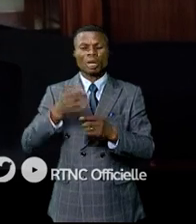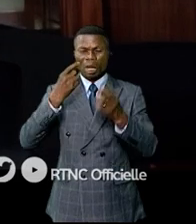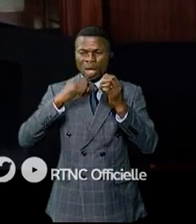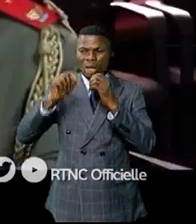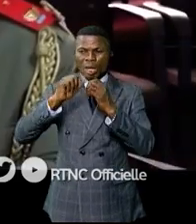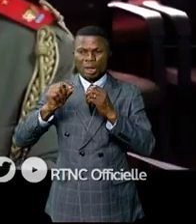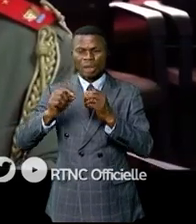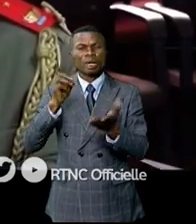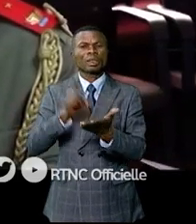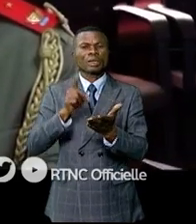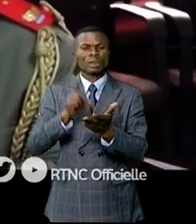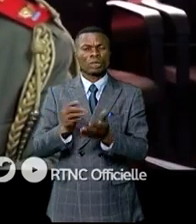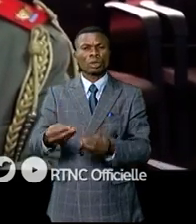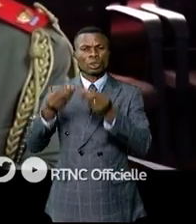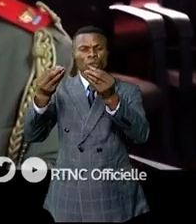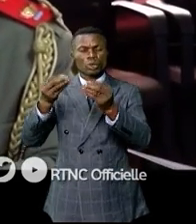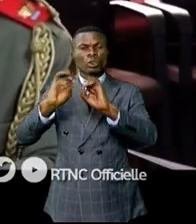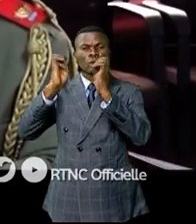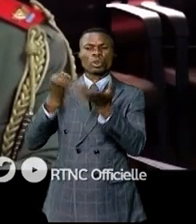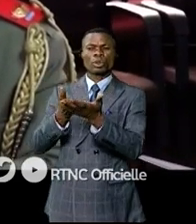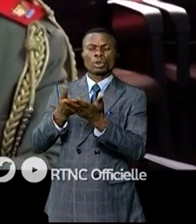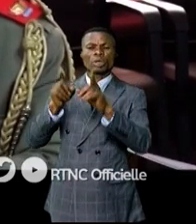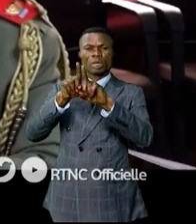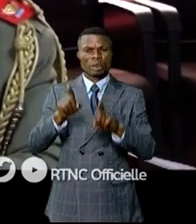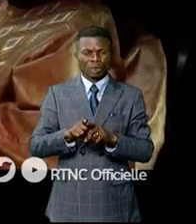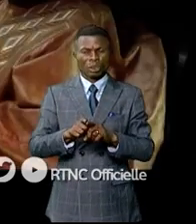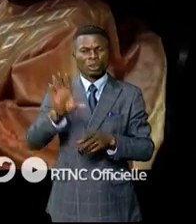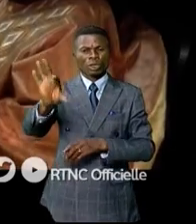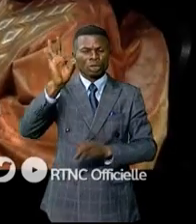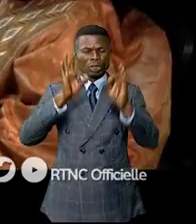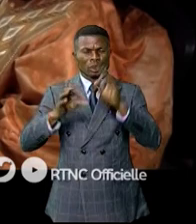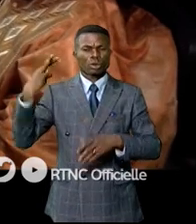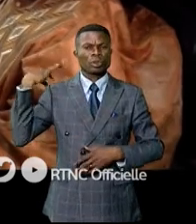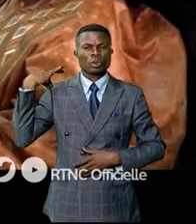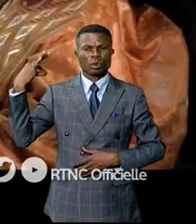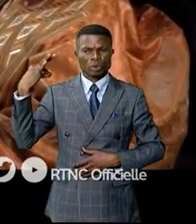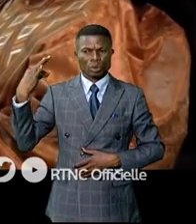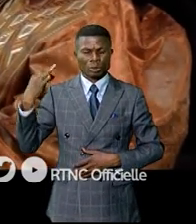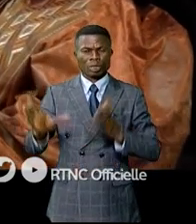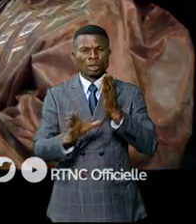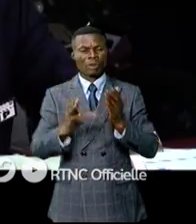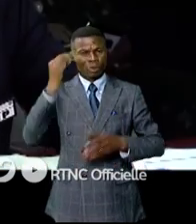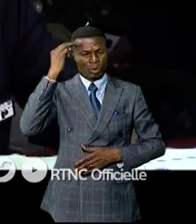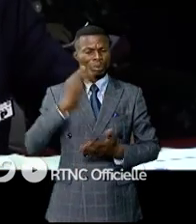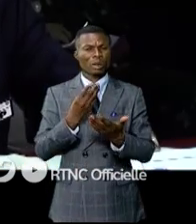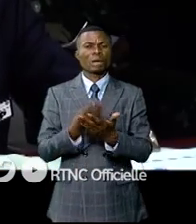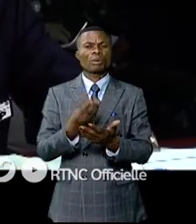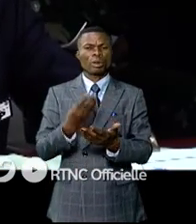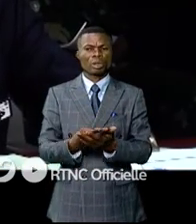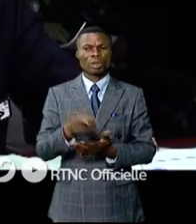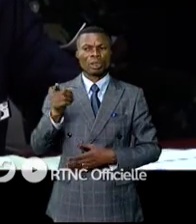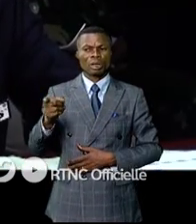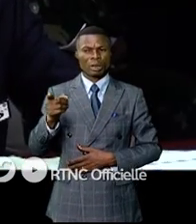l'homologation du diplôme délivré par le CHESD, ainsi que la sélection des candidats. C'est le vice-ministre du budget,